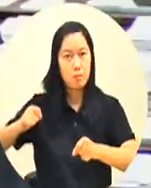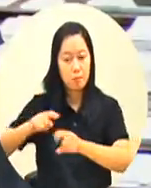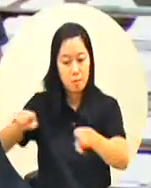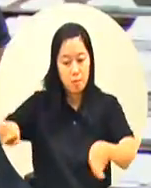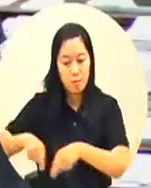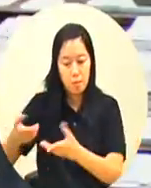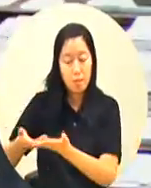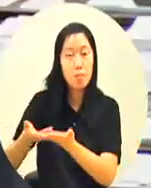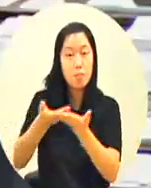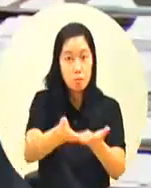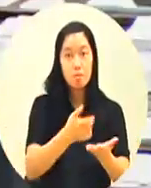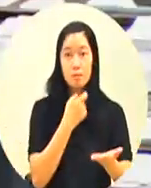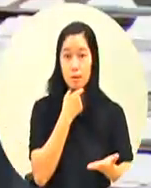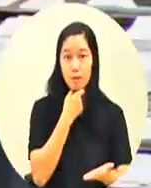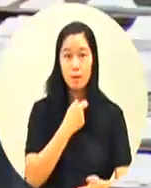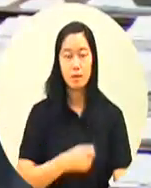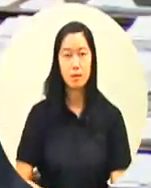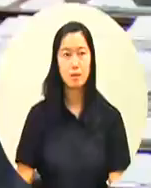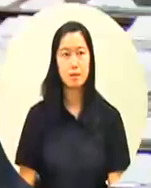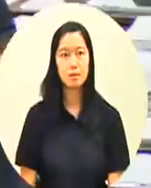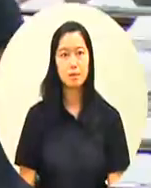对不对？是不是？